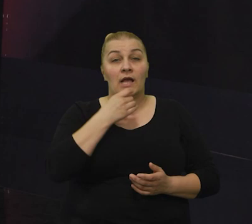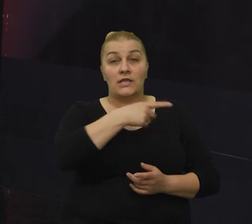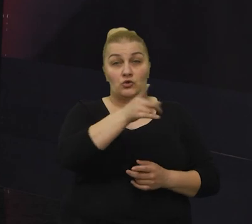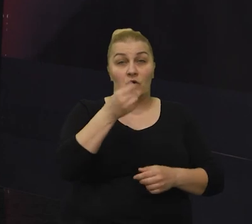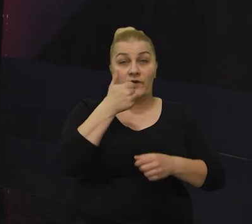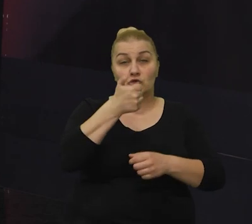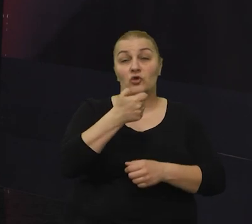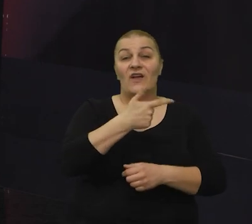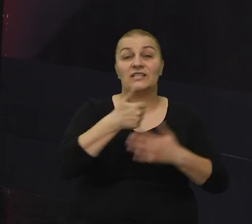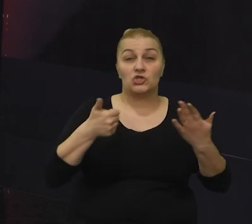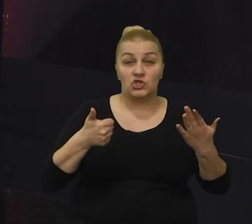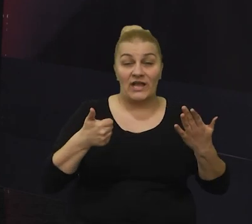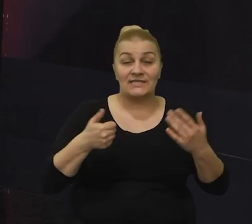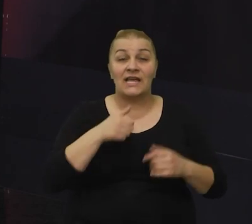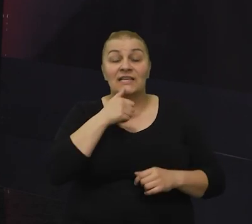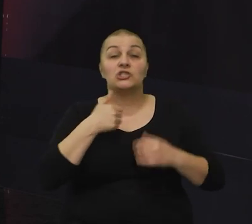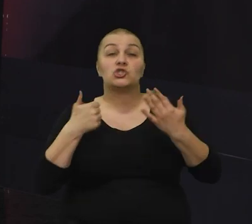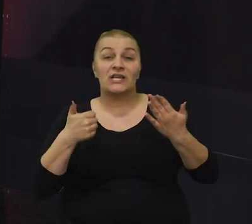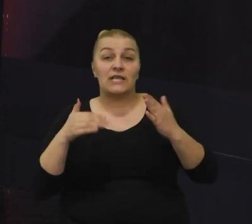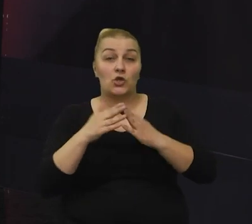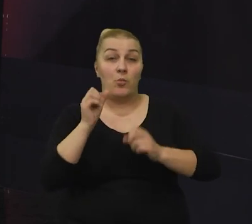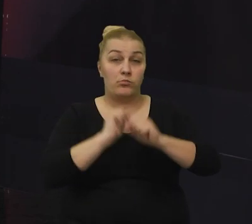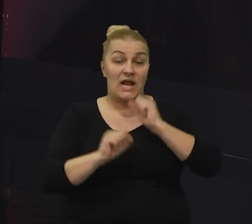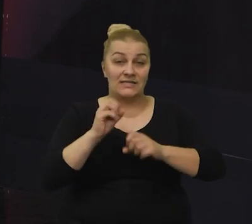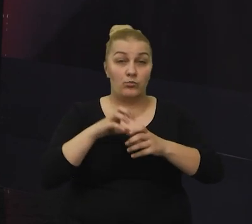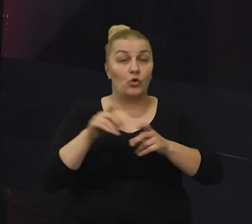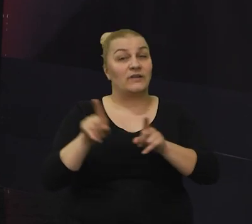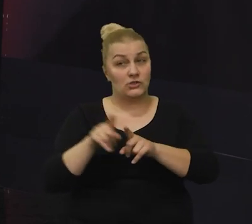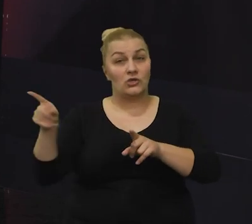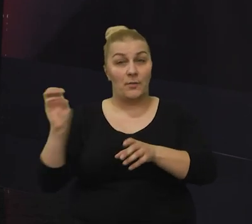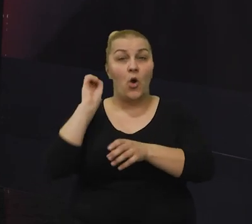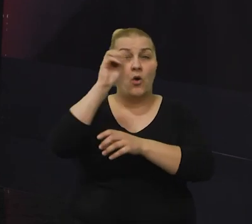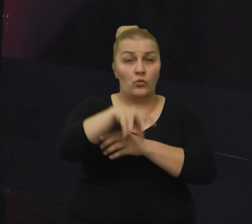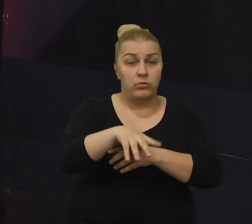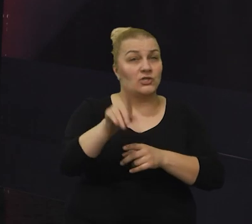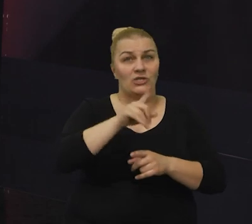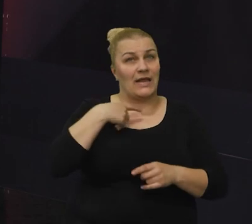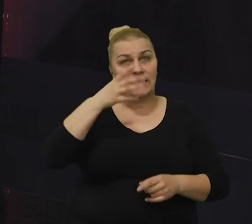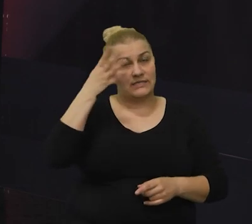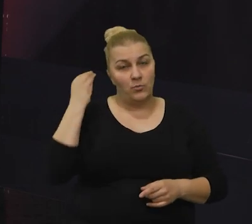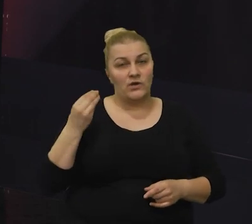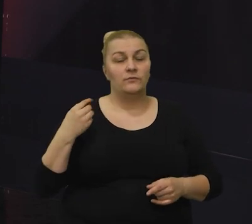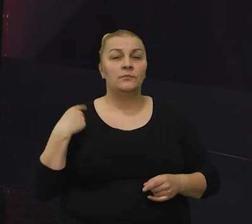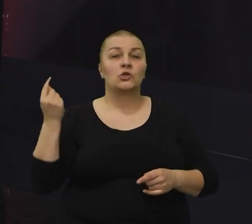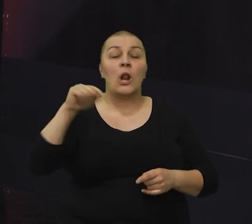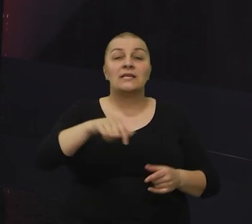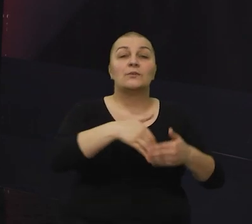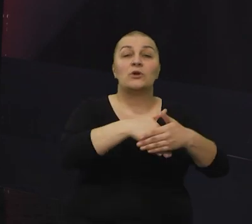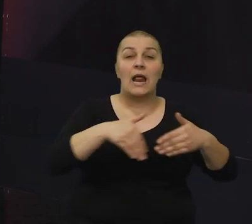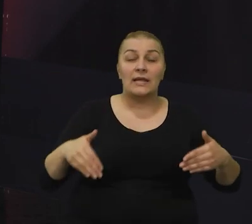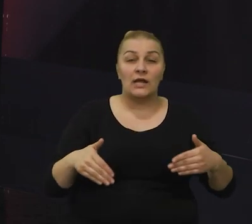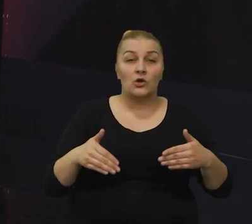Kad su ove odradili 126. i 6. domarska pukovnija isto je ubačena tamo, da ne zaboravimo, onda sižemo